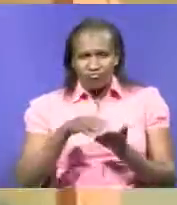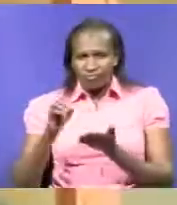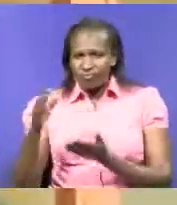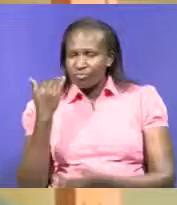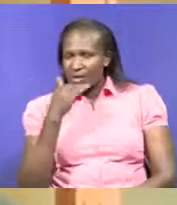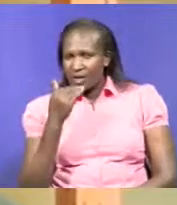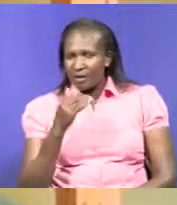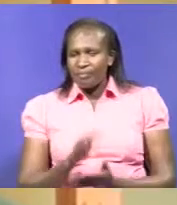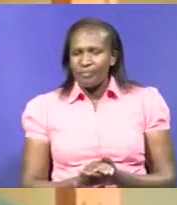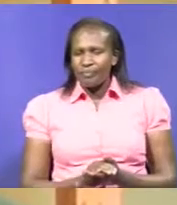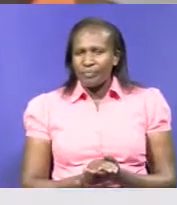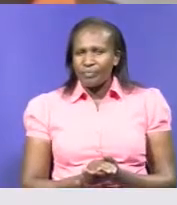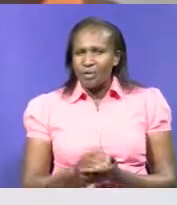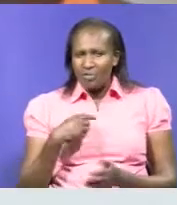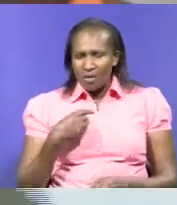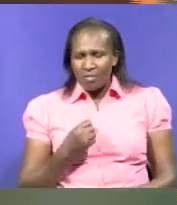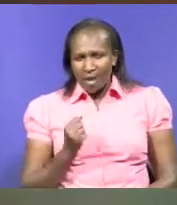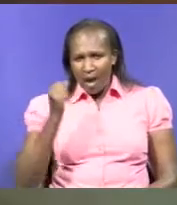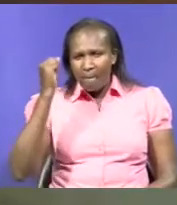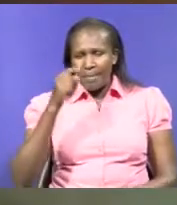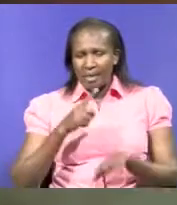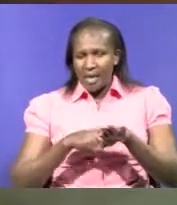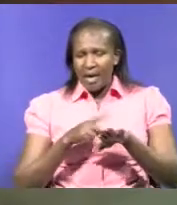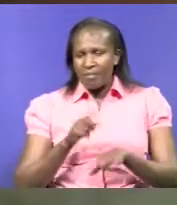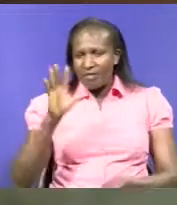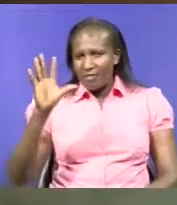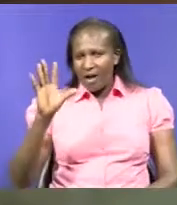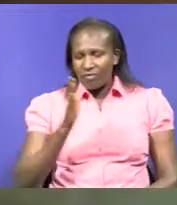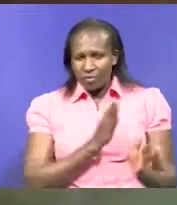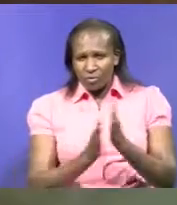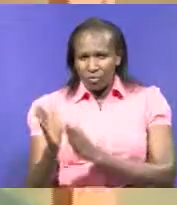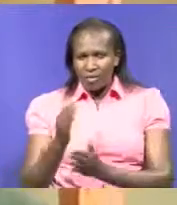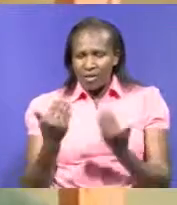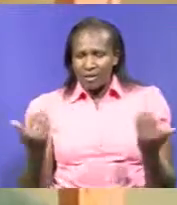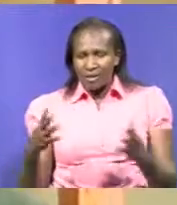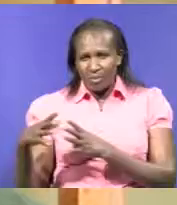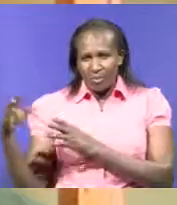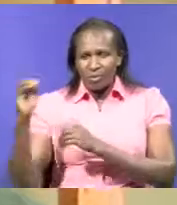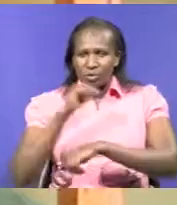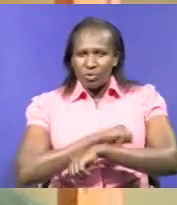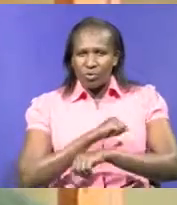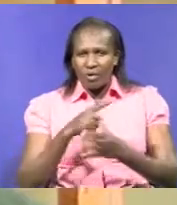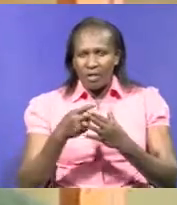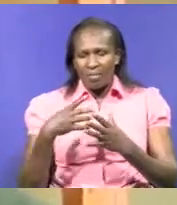hivi. Hasa mi huamka 5, nitayarishe watoto wakienda shule, nitoke